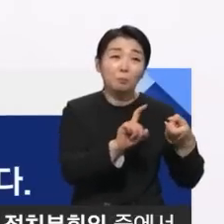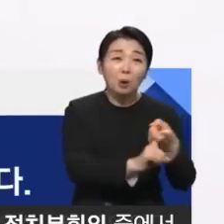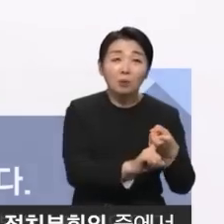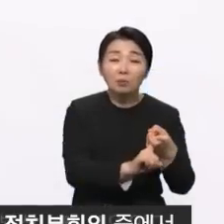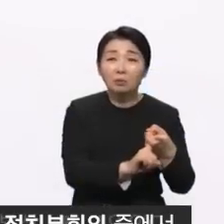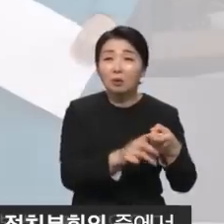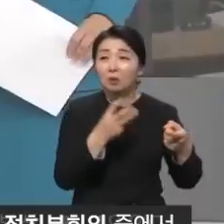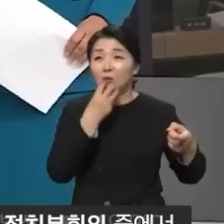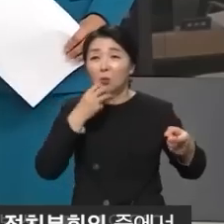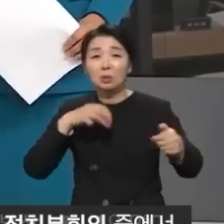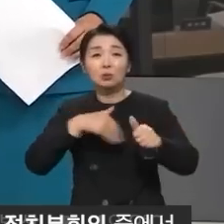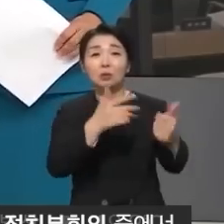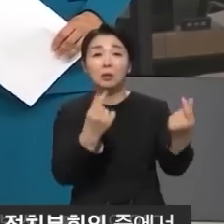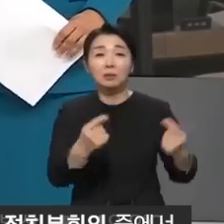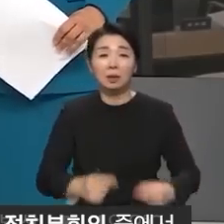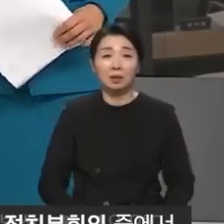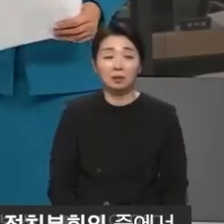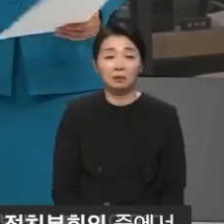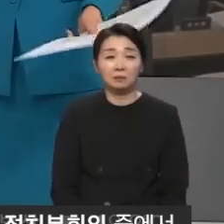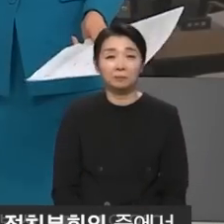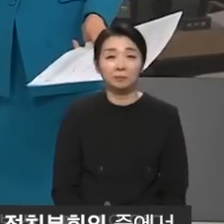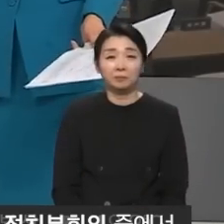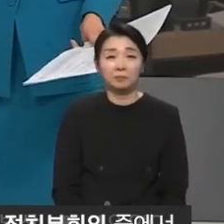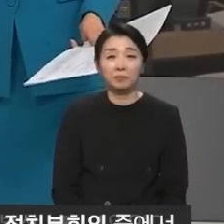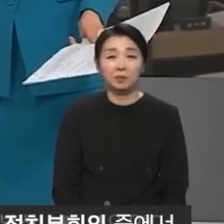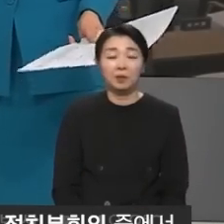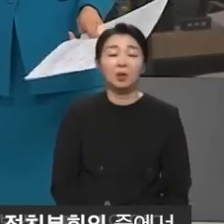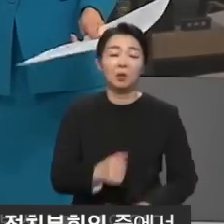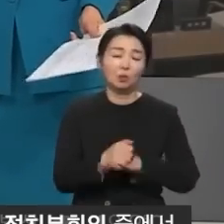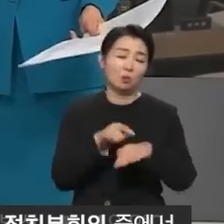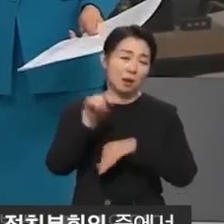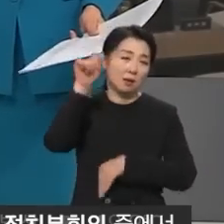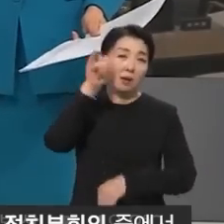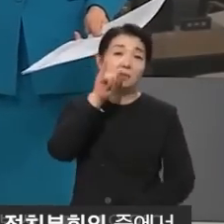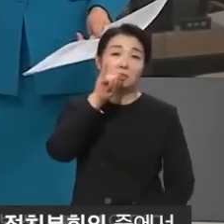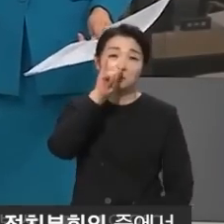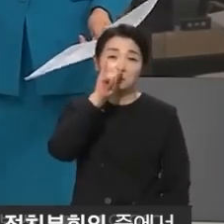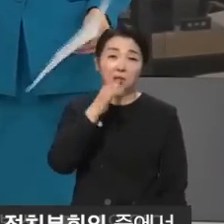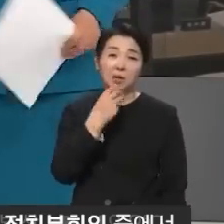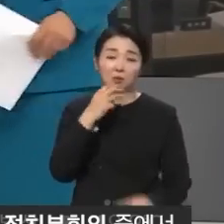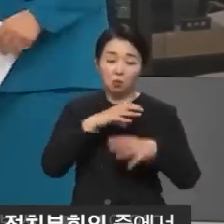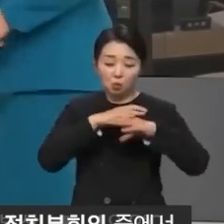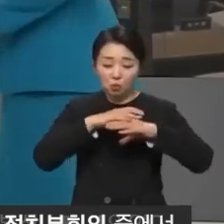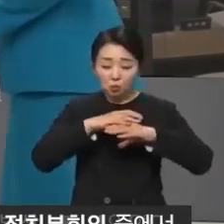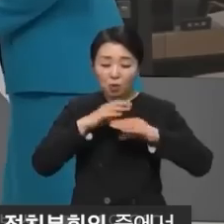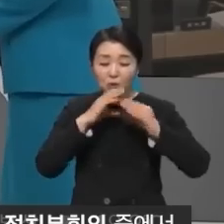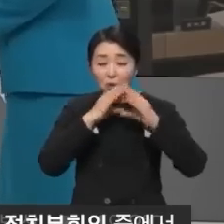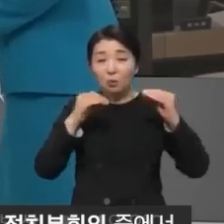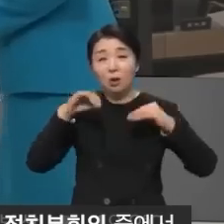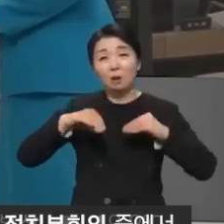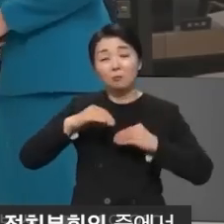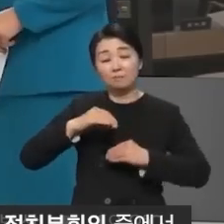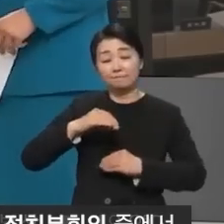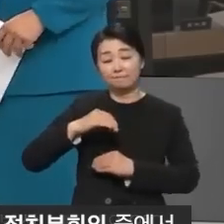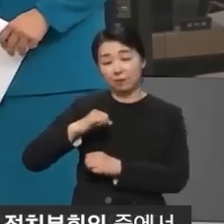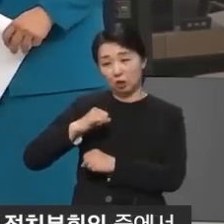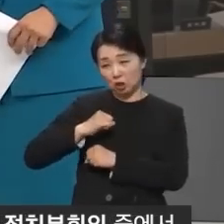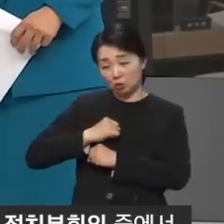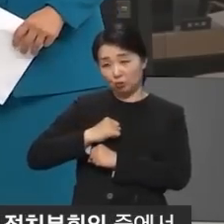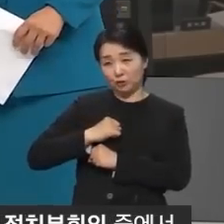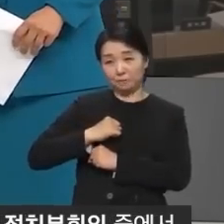행태입니다. 그리고 아예 장외로 나갔습니다. 서울 광화문 광장의 이 이순신 동상